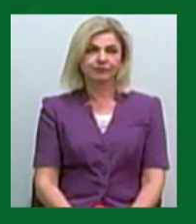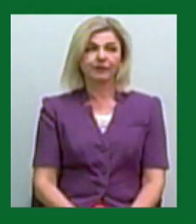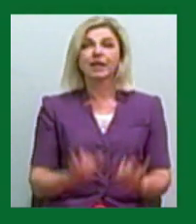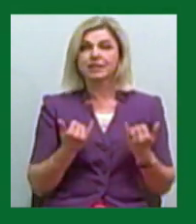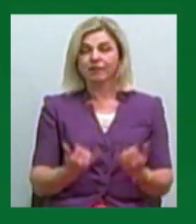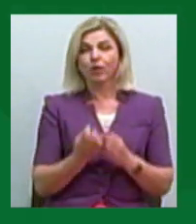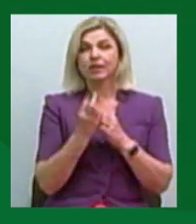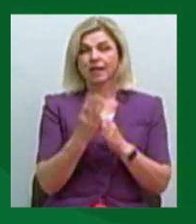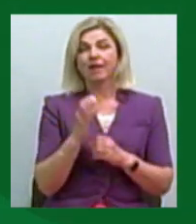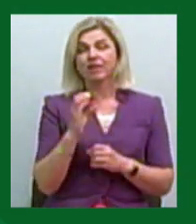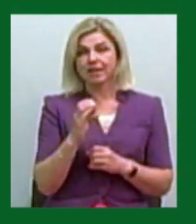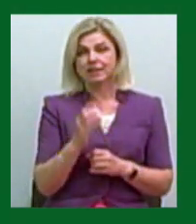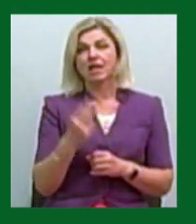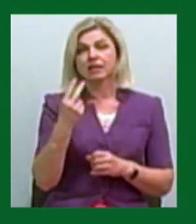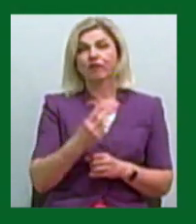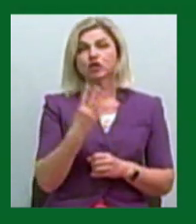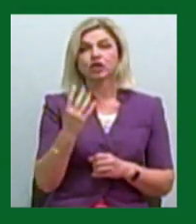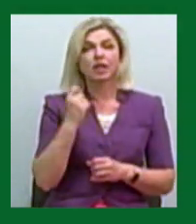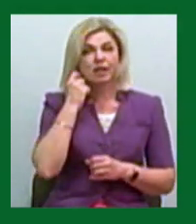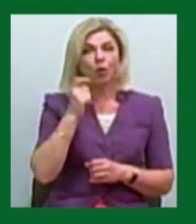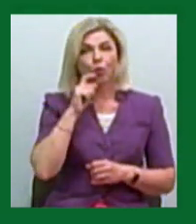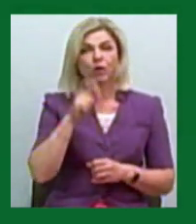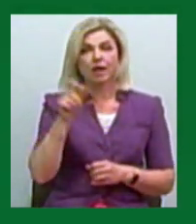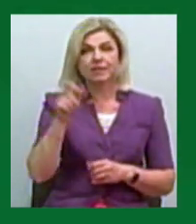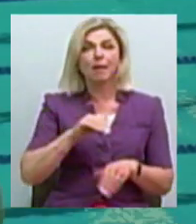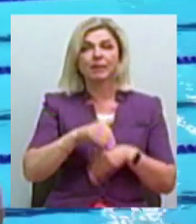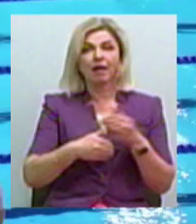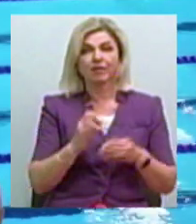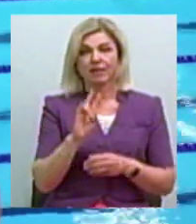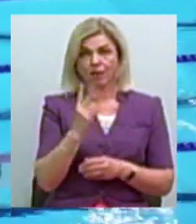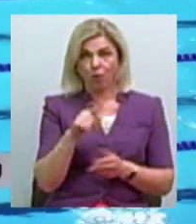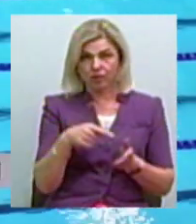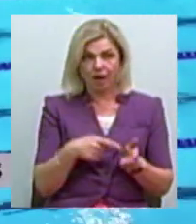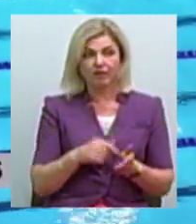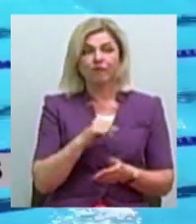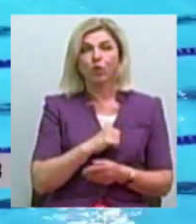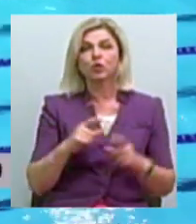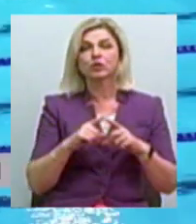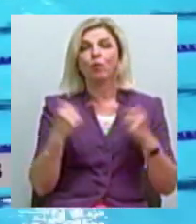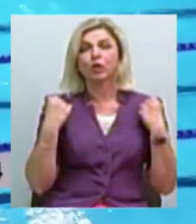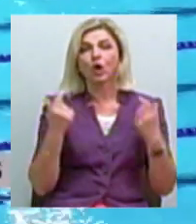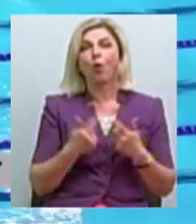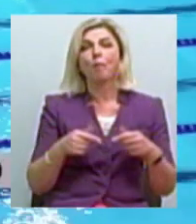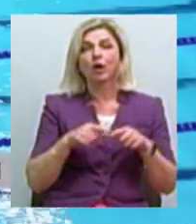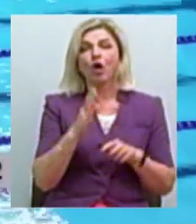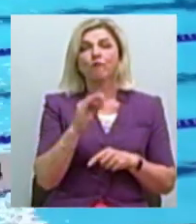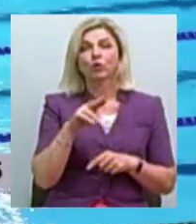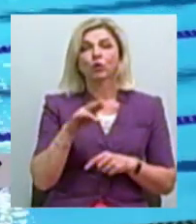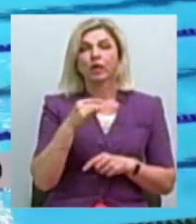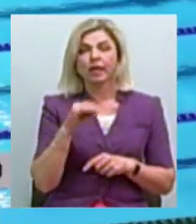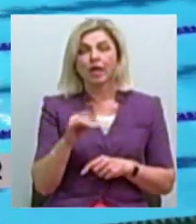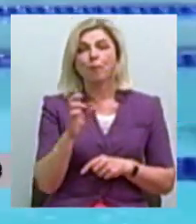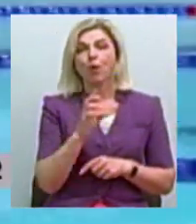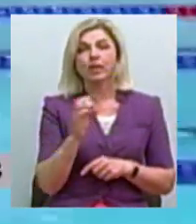Сьогодні, 13 вересня, 24-річний український плавець з Миколаєва, вихованець спортивного комплексу «Водолій» Богдан